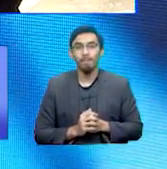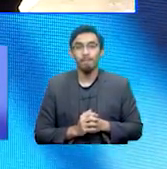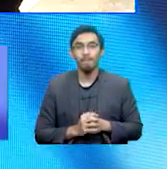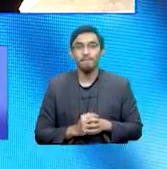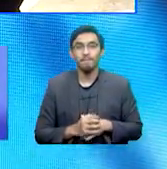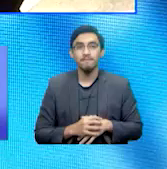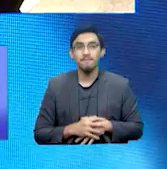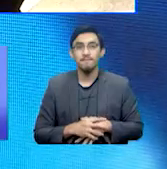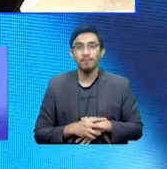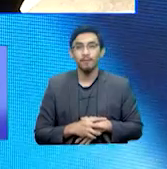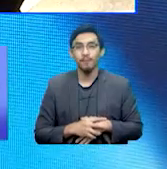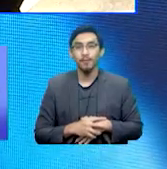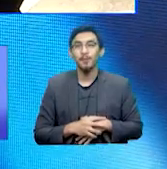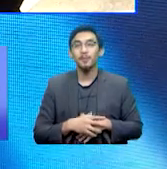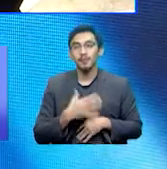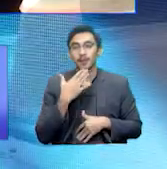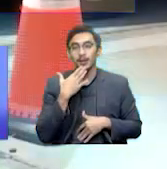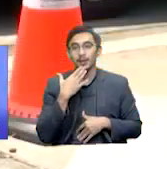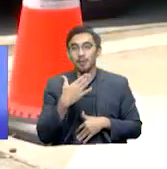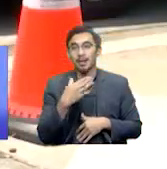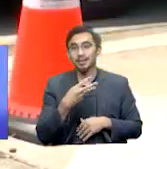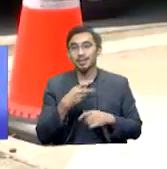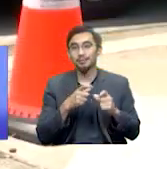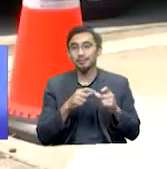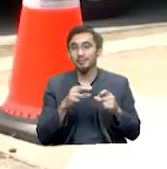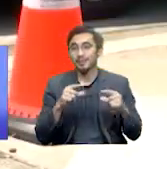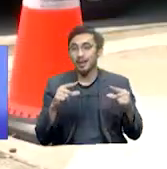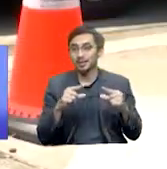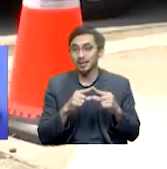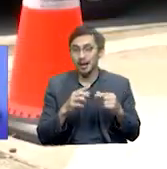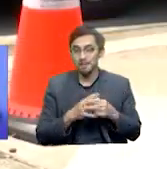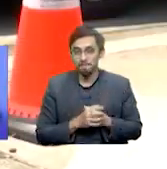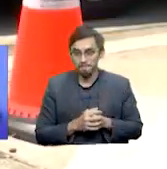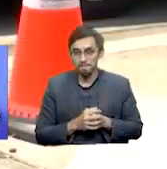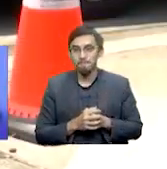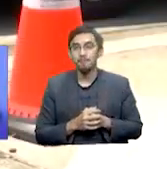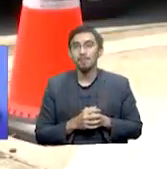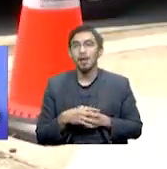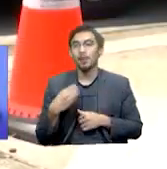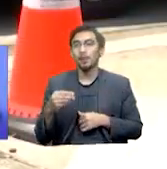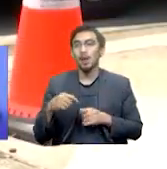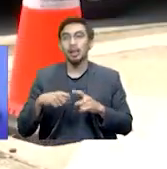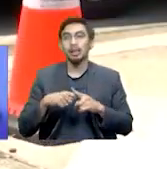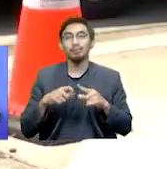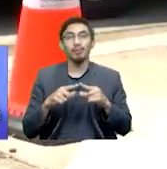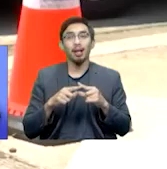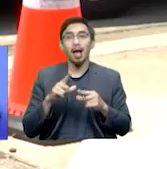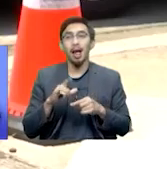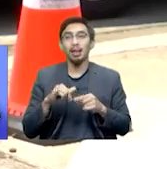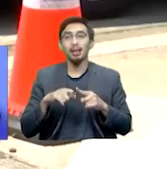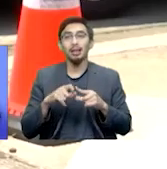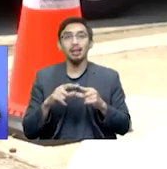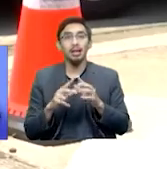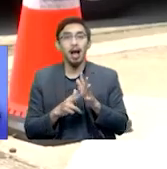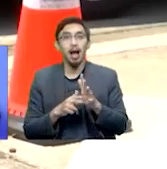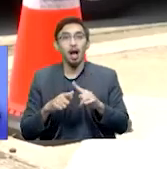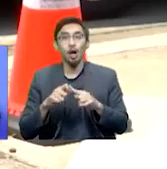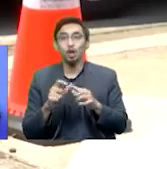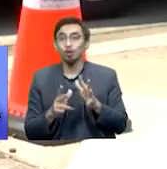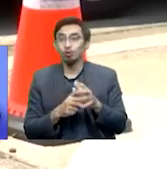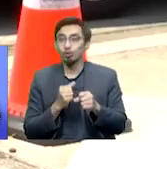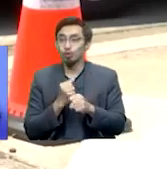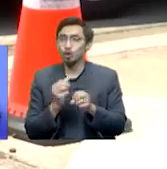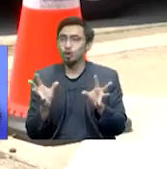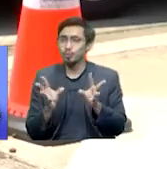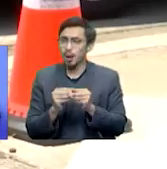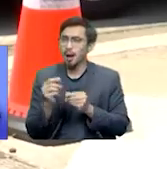Ya, terima kasih rekan Esra. Di gerbang tol Kalikangkung sendiri ini juga sudah mulai mengalami peningkatan volume kendaraan, yang